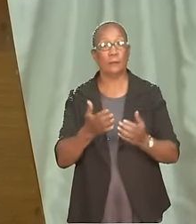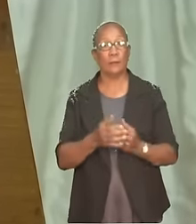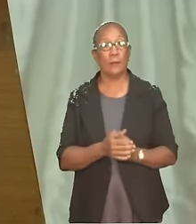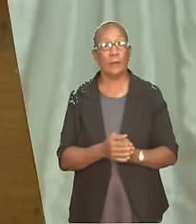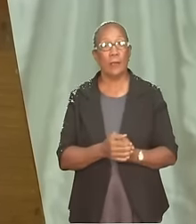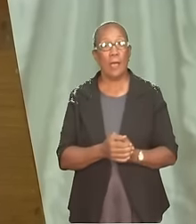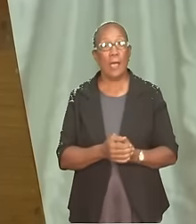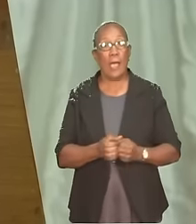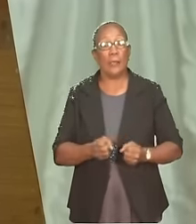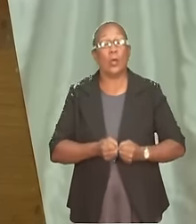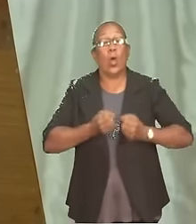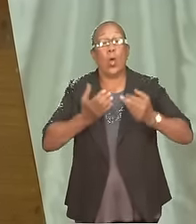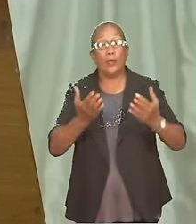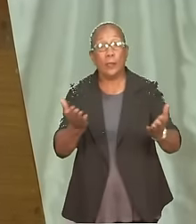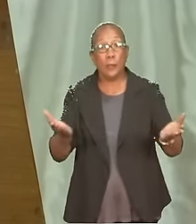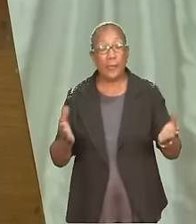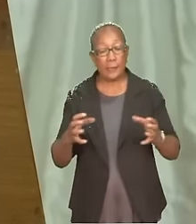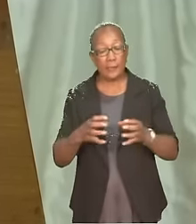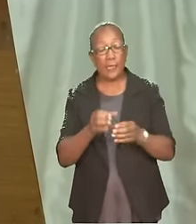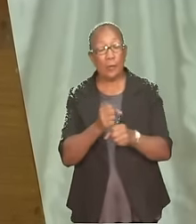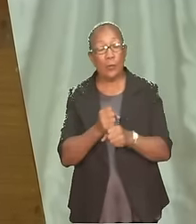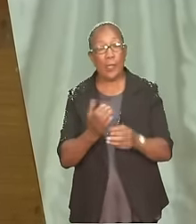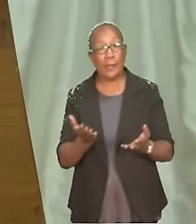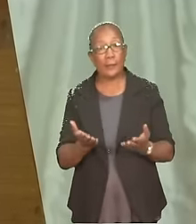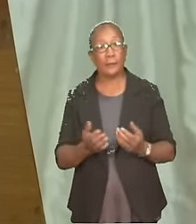en uitgebreid.